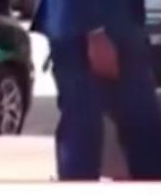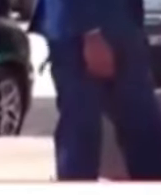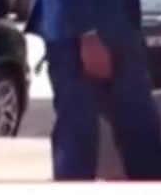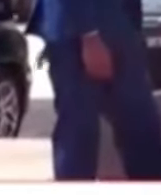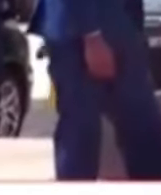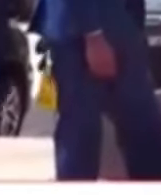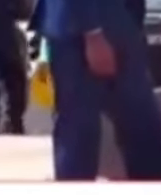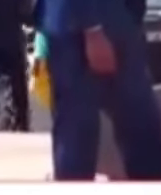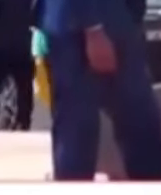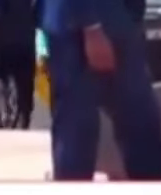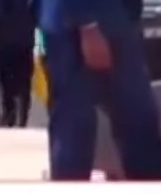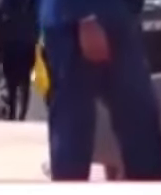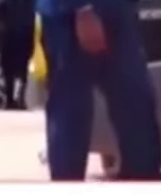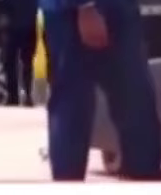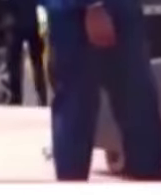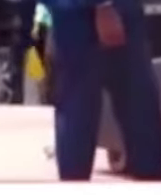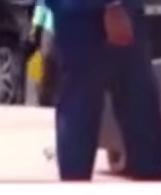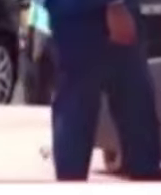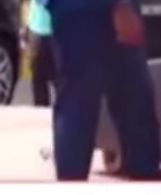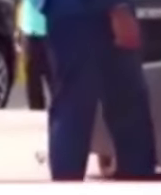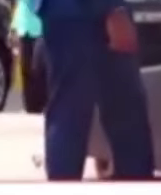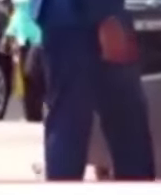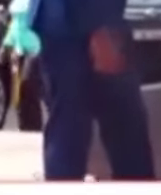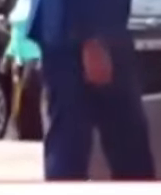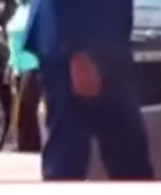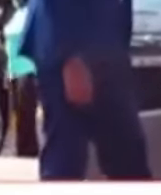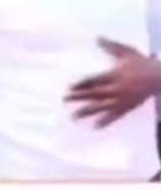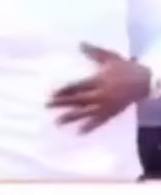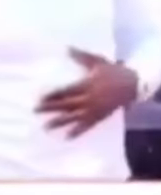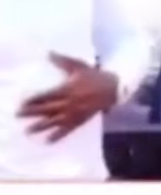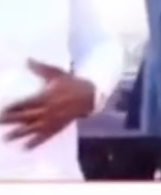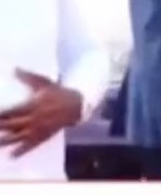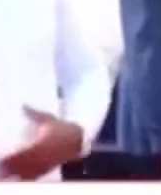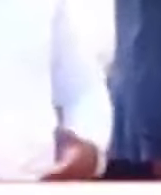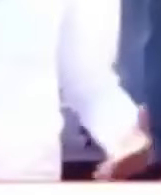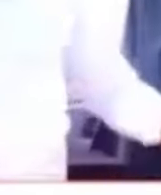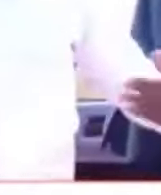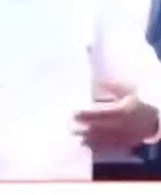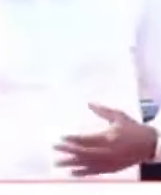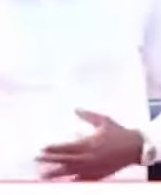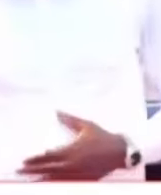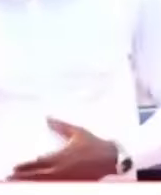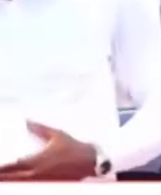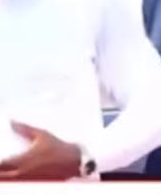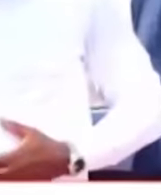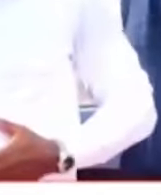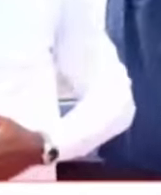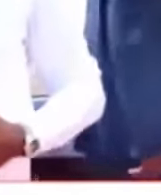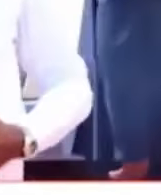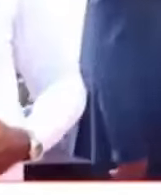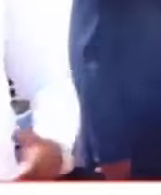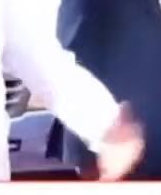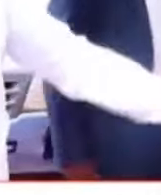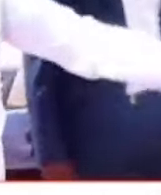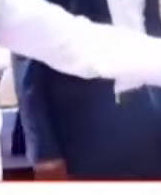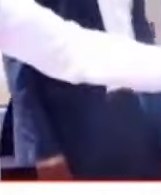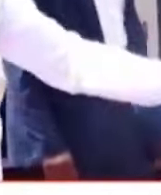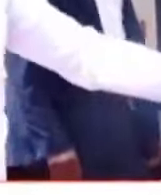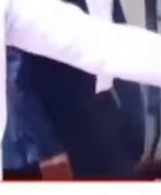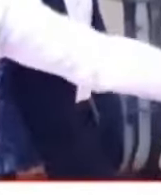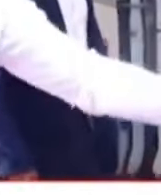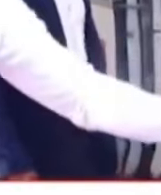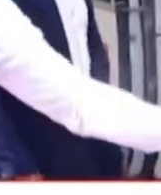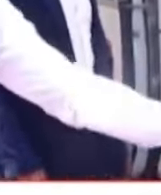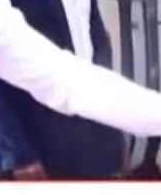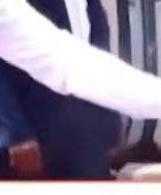Minister Honorable Janet Museveni atuse kusawa mnana nga abadde awerekeddwa ko ne Minister Mbezo w'ebyemizanyo Honorable Peter Gwang, Ssentebe wa National